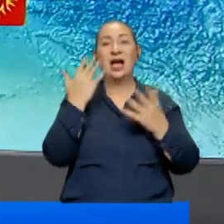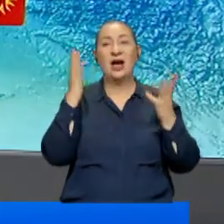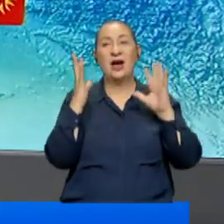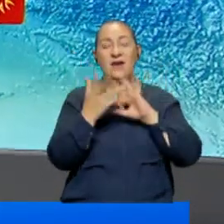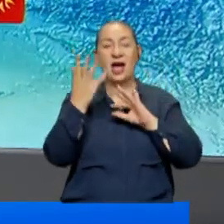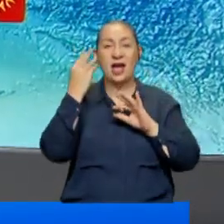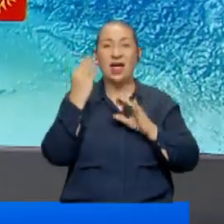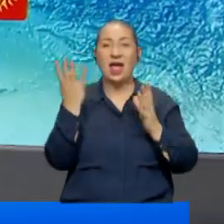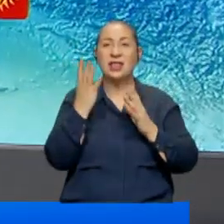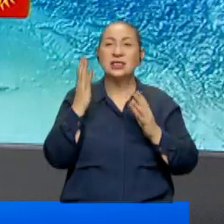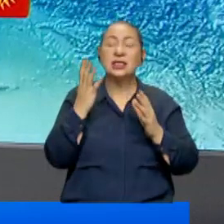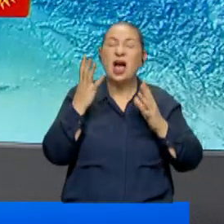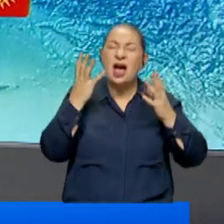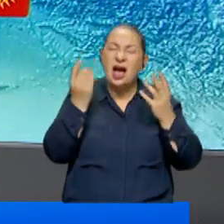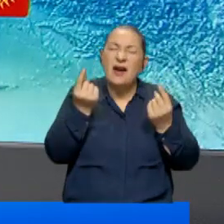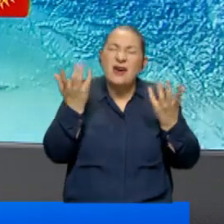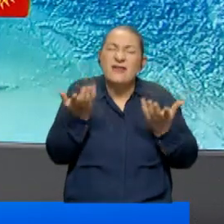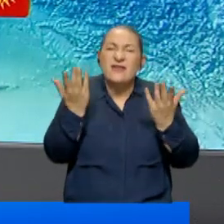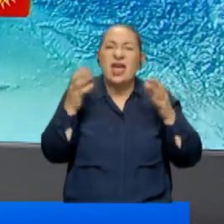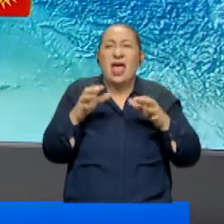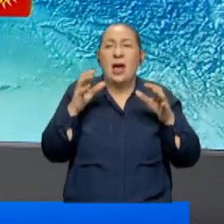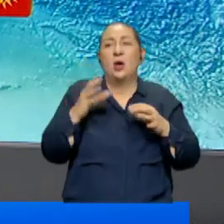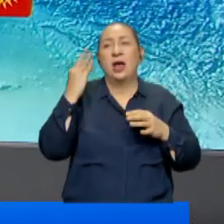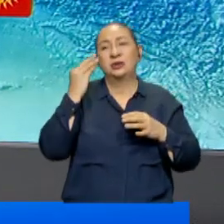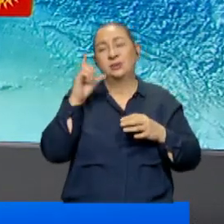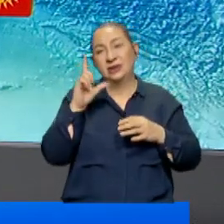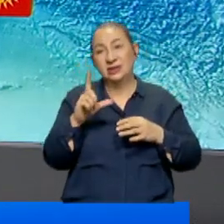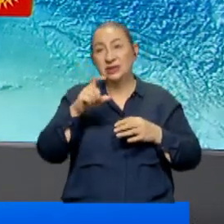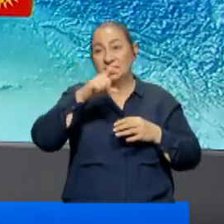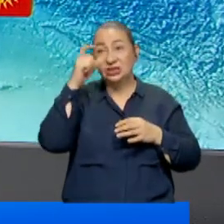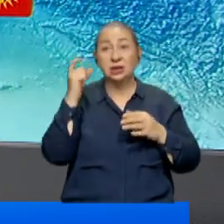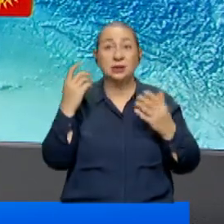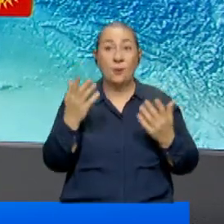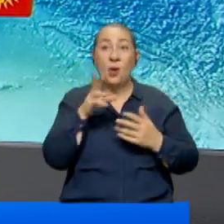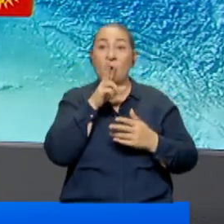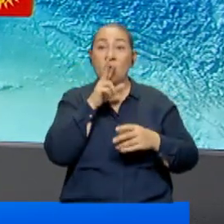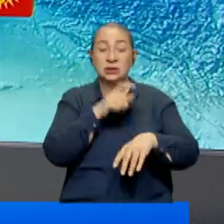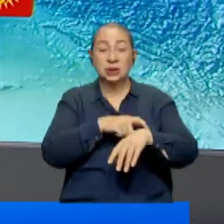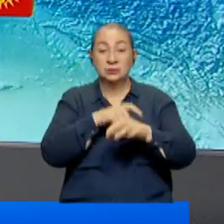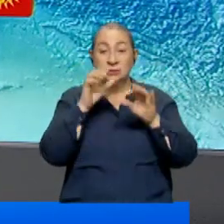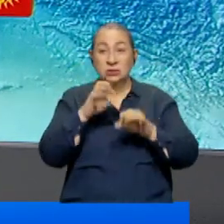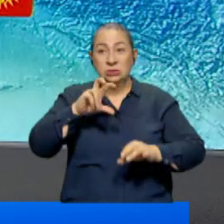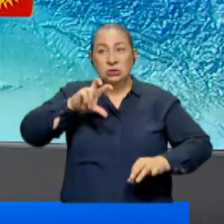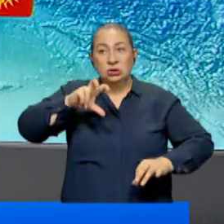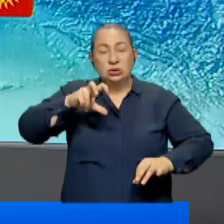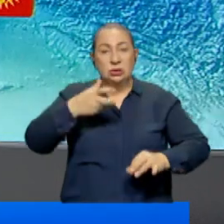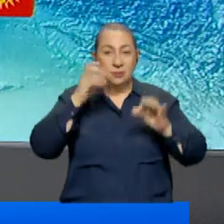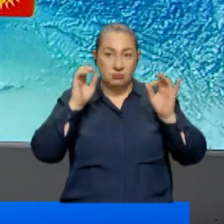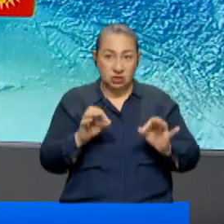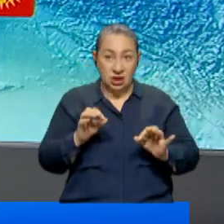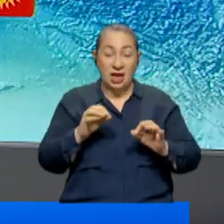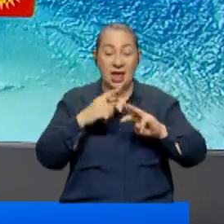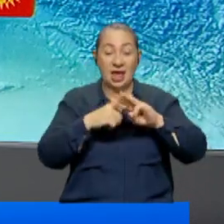meteorolojik anlamdaki en uç olayı budur şeklinde anlaşılmalıdır. Sıcaklıklar tabii ki öğle saatleri itibariyle kendini hissettirmeye